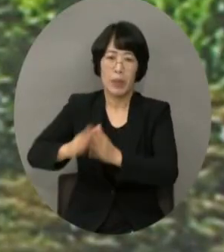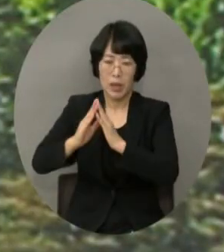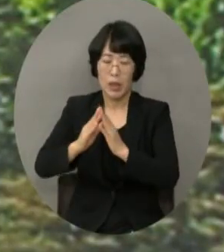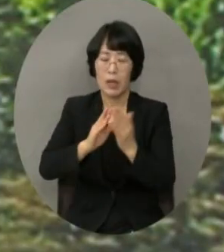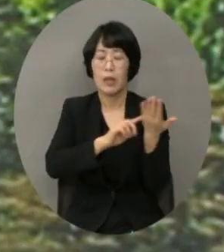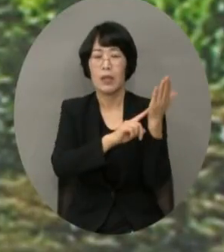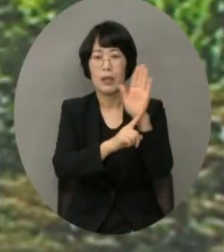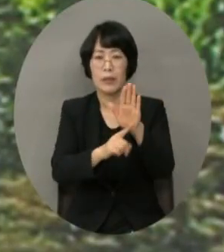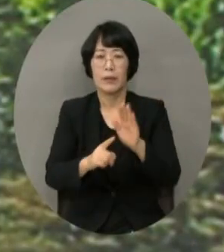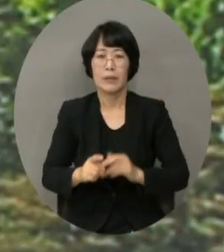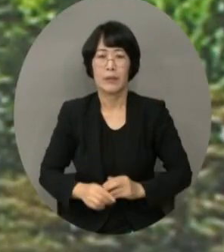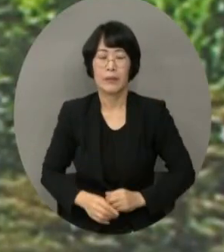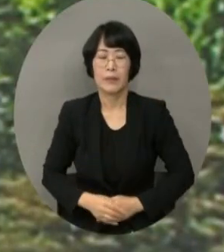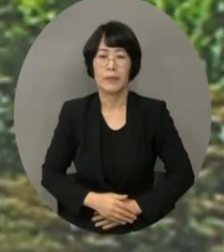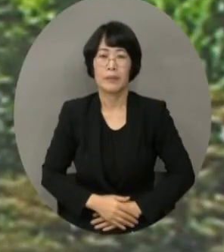밝혔습니다